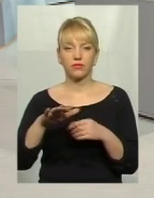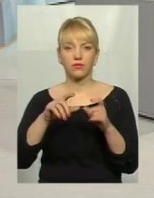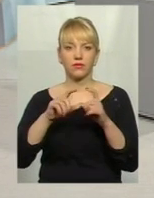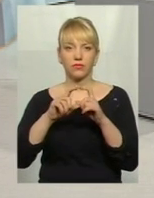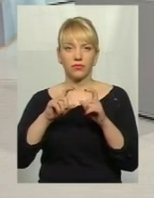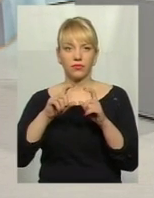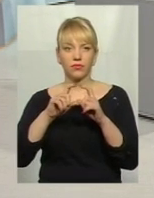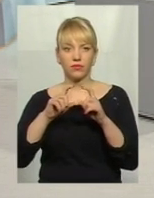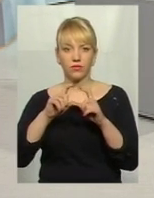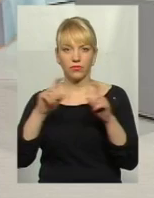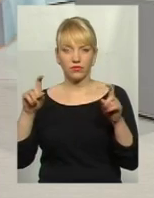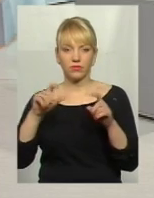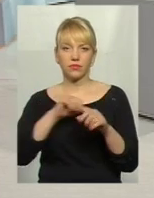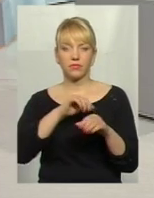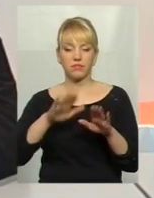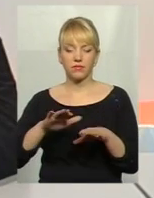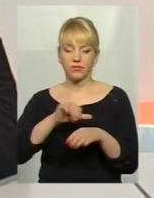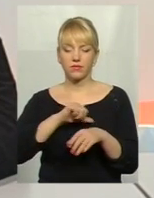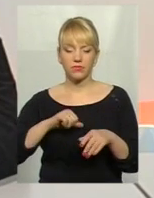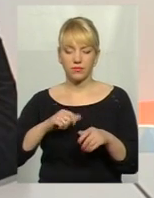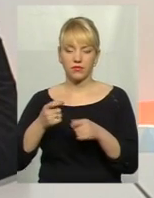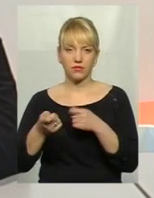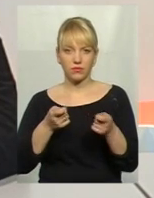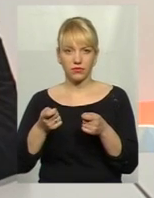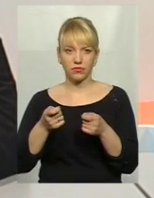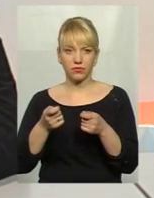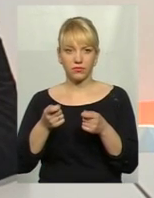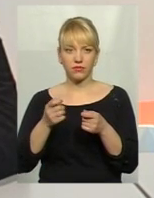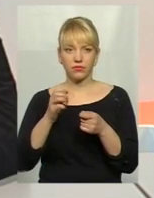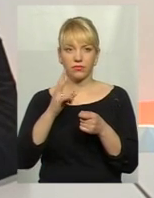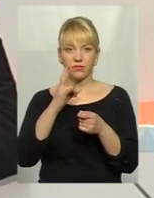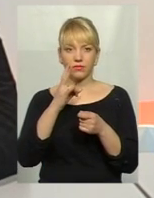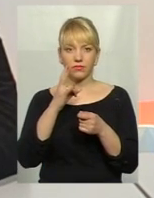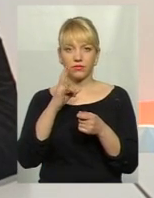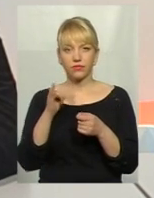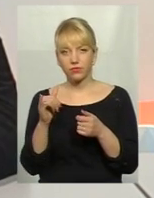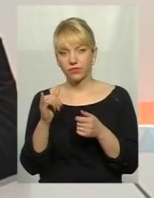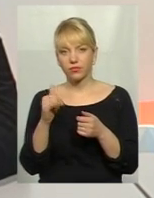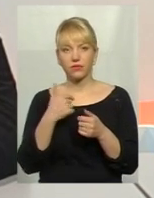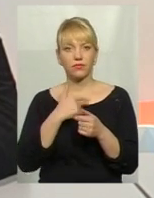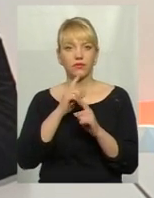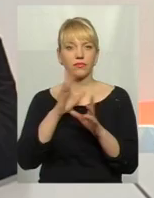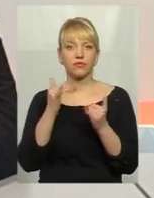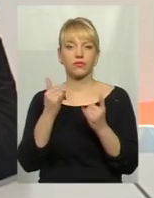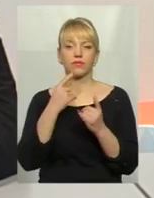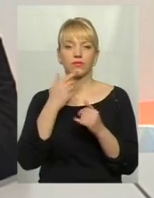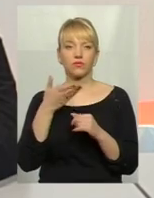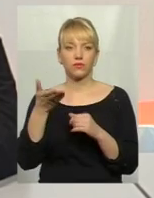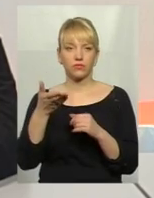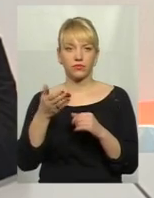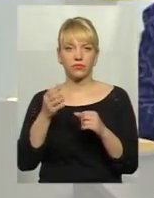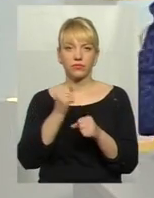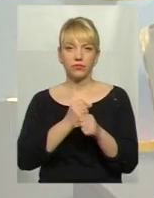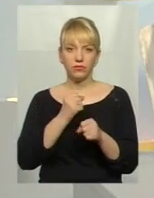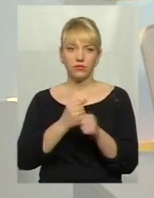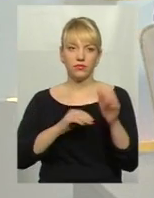самоврядування, до складу якого входить, що таке межі і багато інших речей. Ну, я не буду зараз коментувати діяльність нашої Верховної Ради.